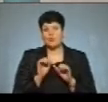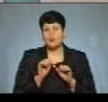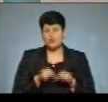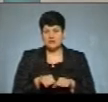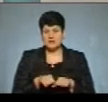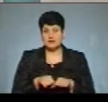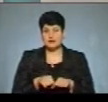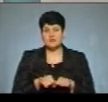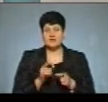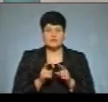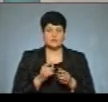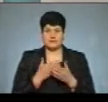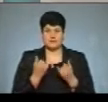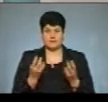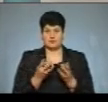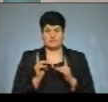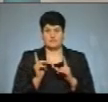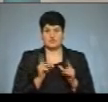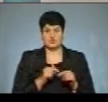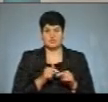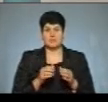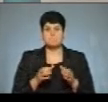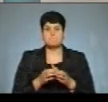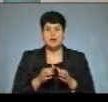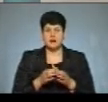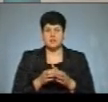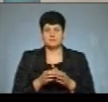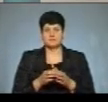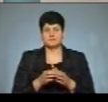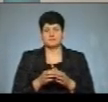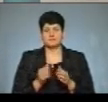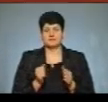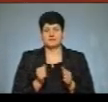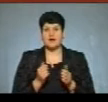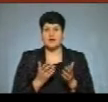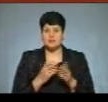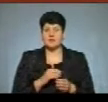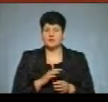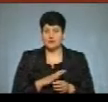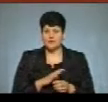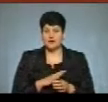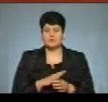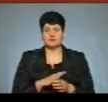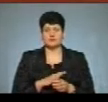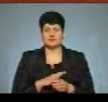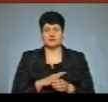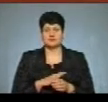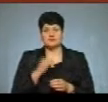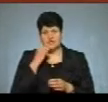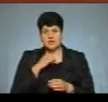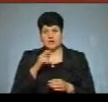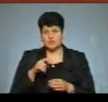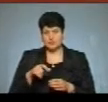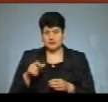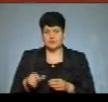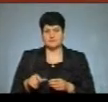дійсно немає потреби виїжджати бригаді, цілій бригаді, знову ж таки, екстреної допомоги. Але буває, що в старих людей похилого